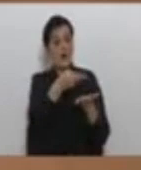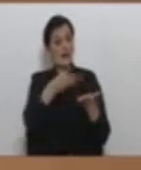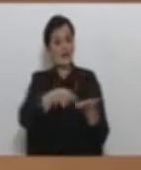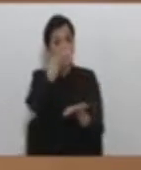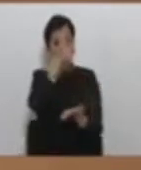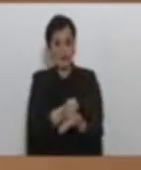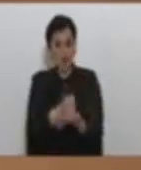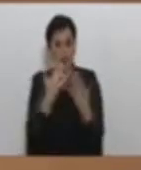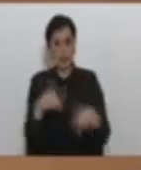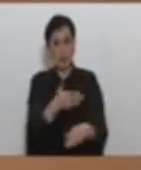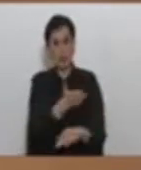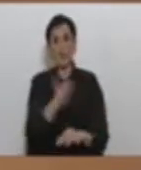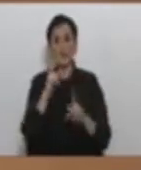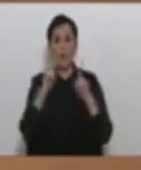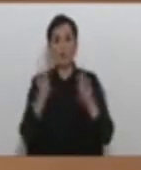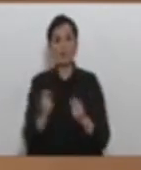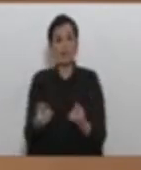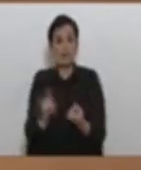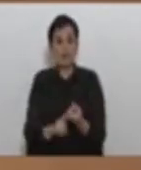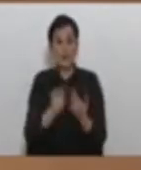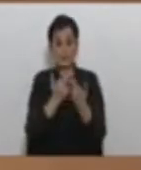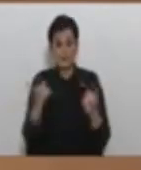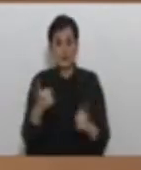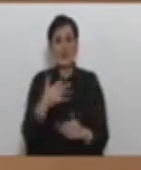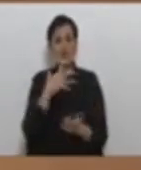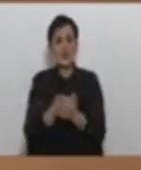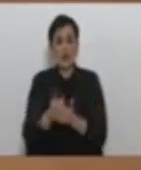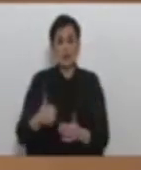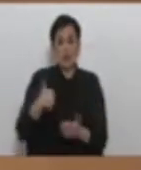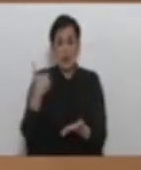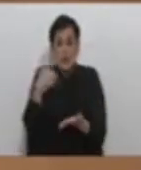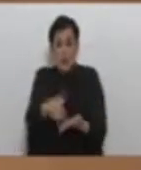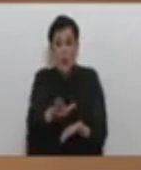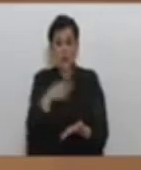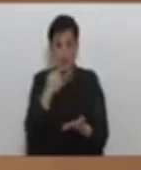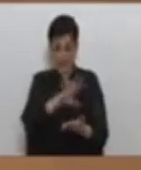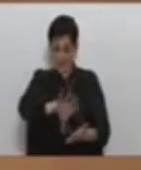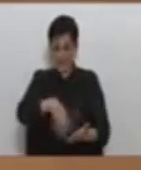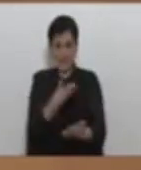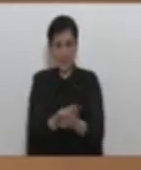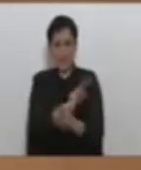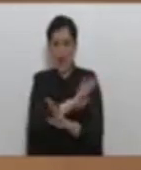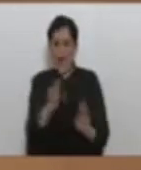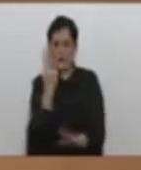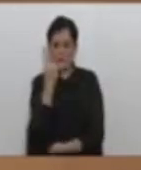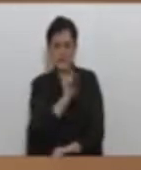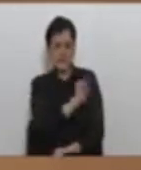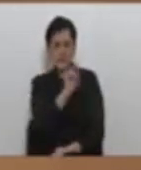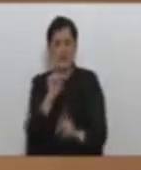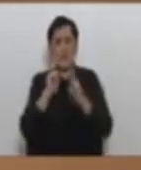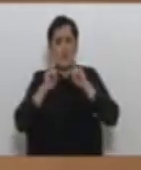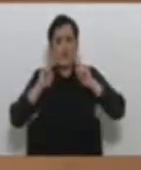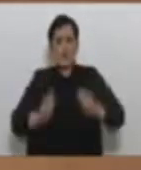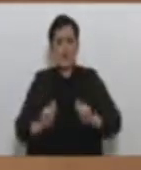უკრაინაზე, და საკუთარი ღირსების უარყოფა არის ის, რომ დღეს დღემდე არც ერთი თქვენთაგანი უკრაინაში არ